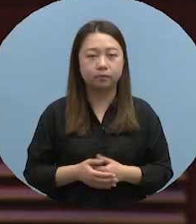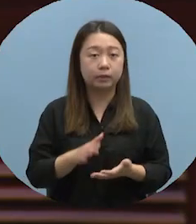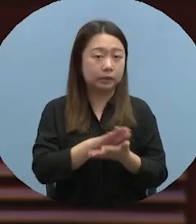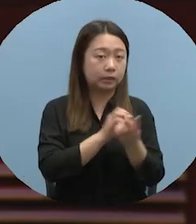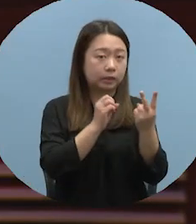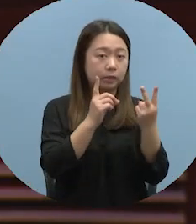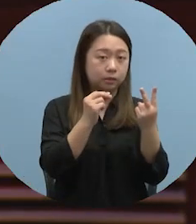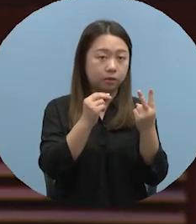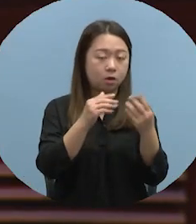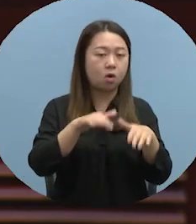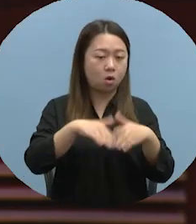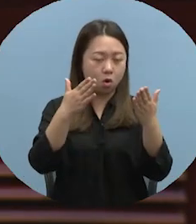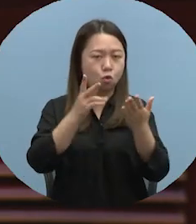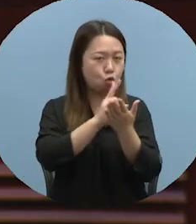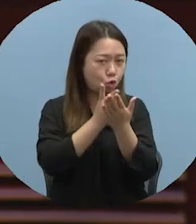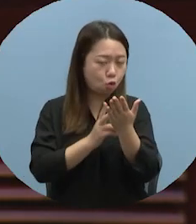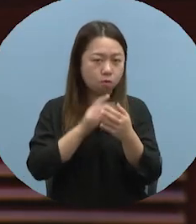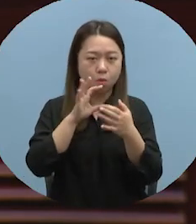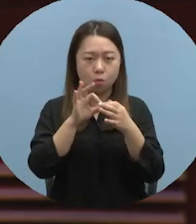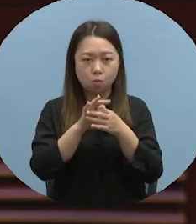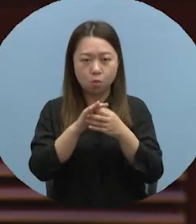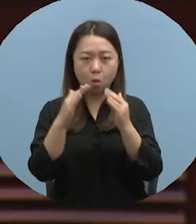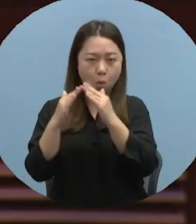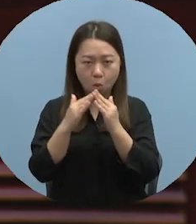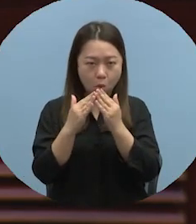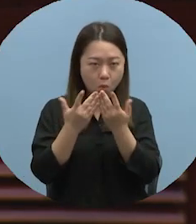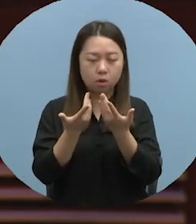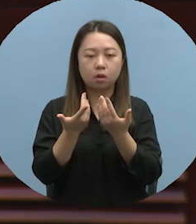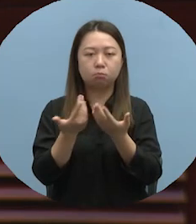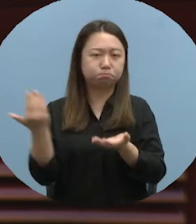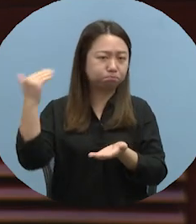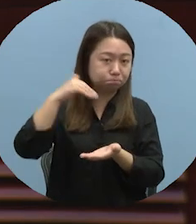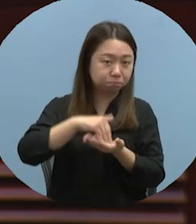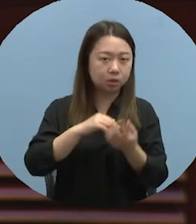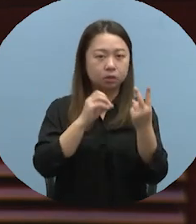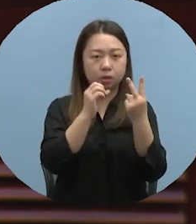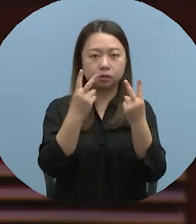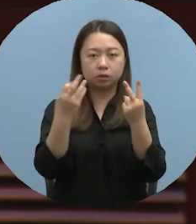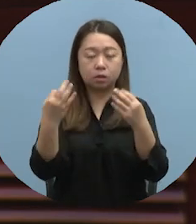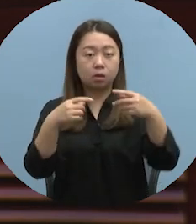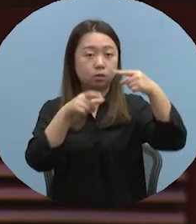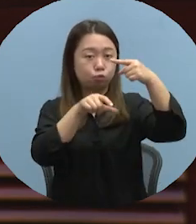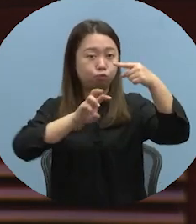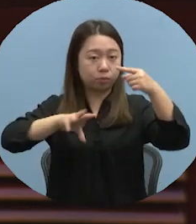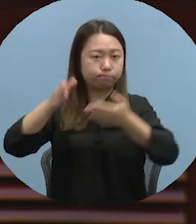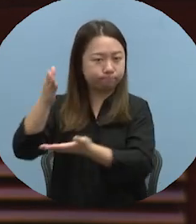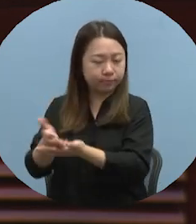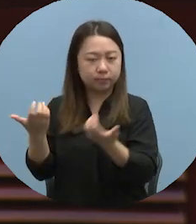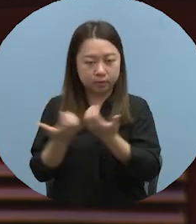自從2017年實施修訂富戶政策以嚟，截至2023年嘅月底，大概咧就係